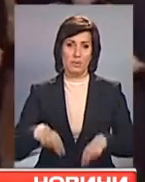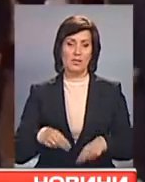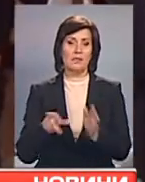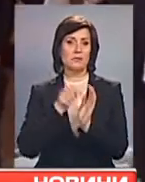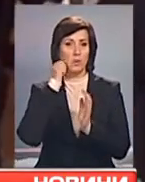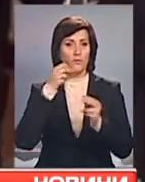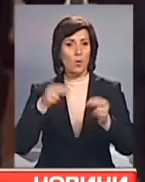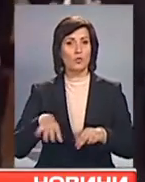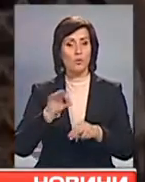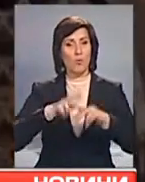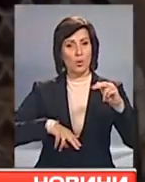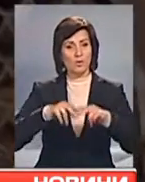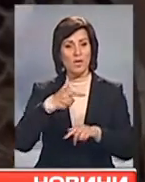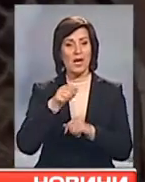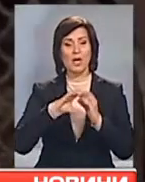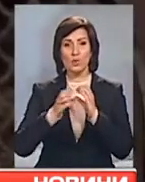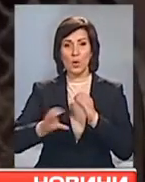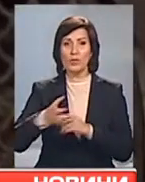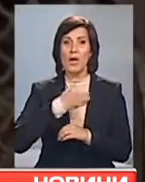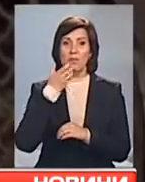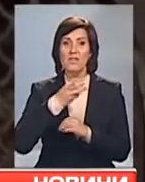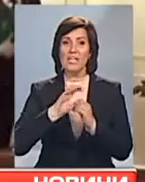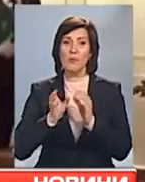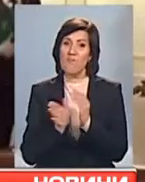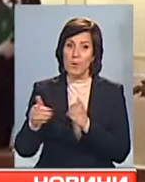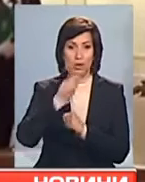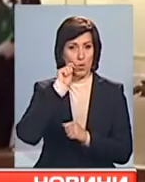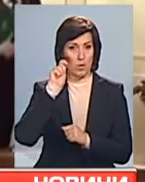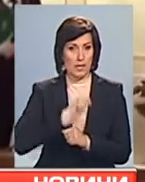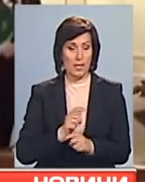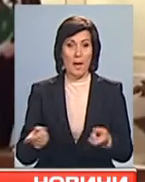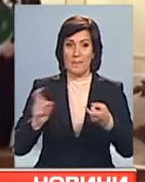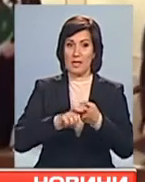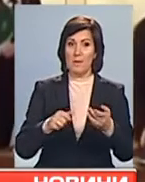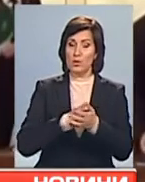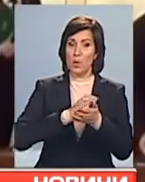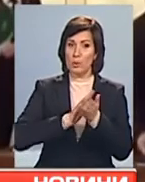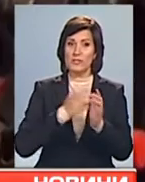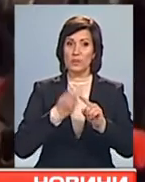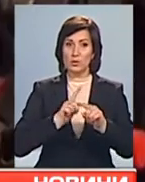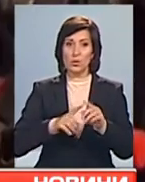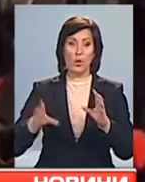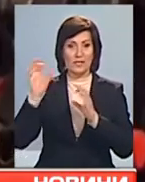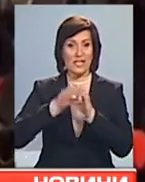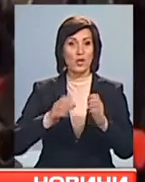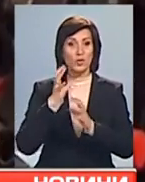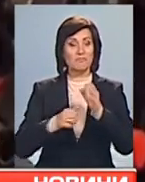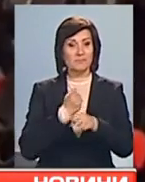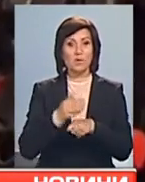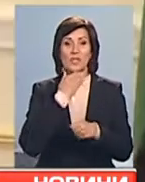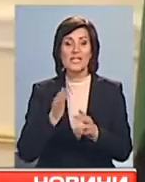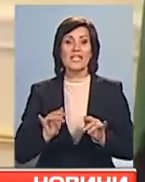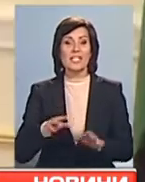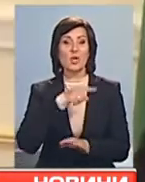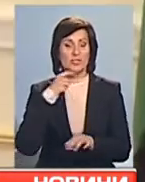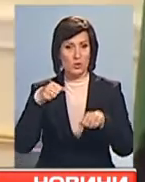із Москвою угоду про будівництво газогону «Південний потік» в обхід України. Приєднатися до позиції всього західного світу змусили останні